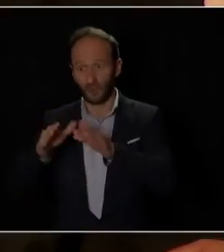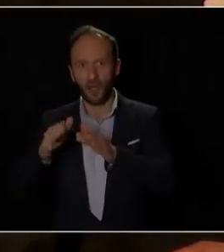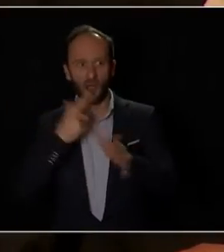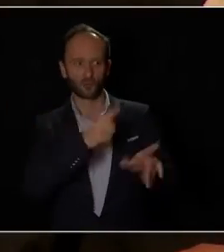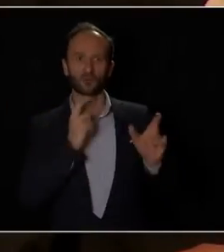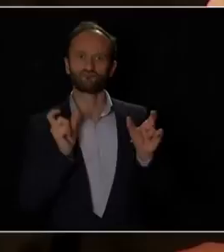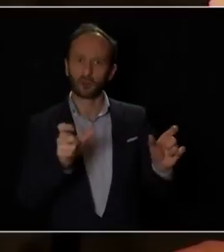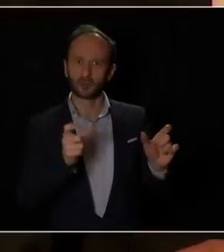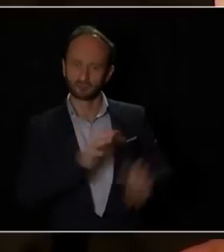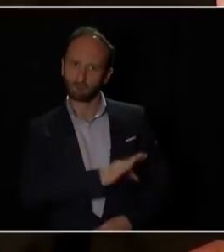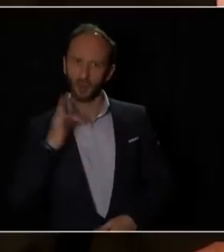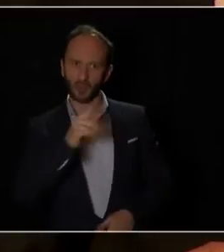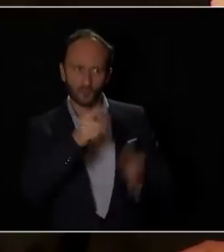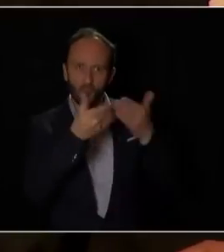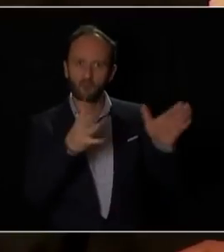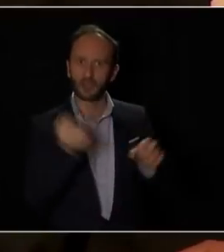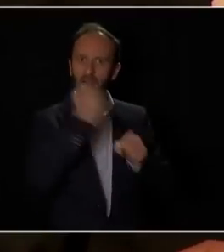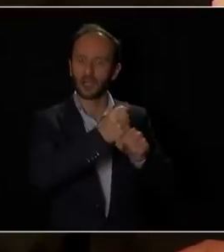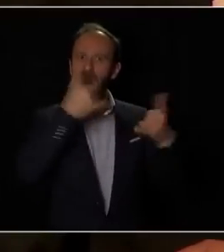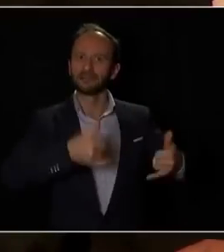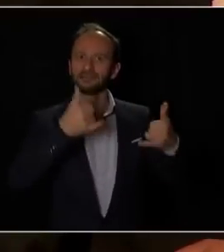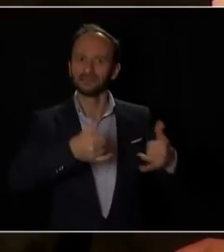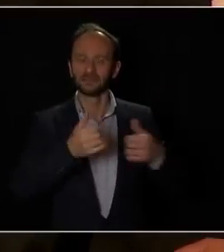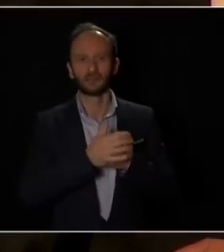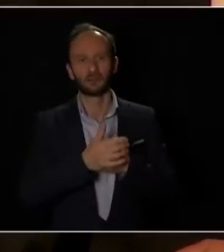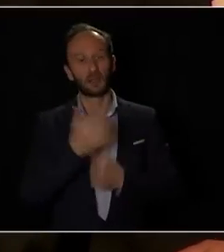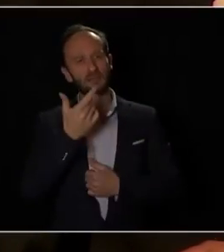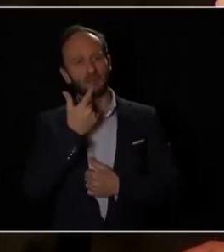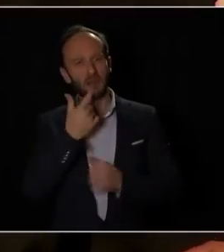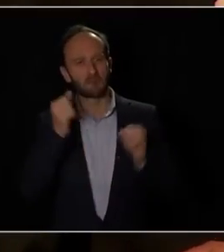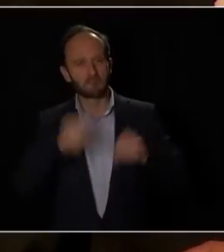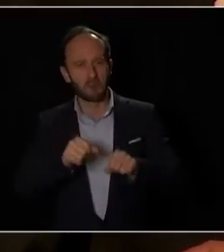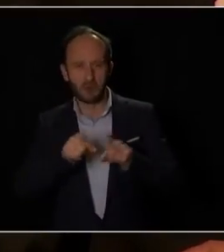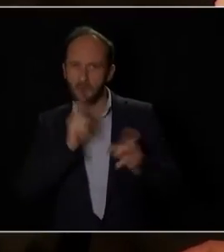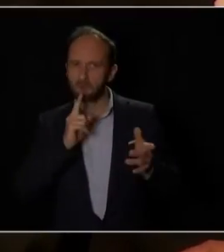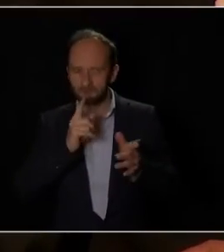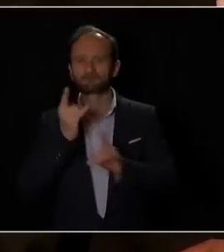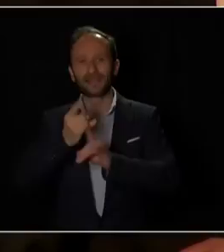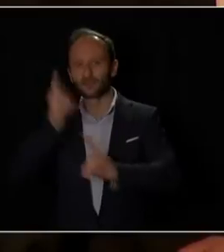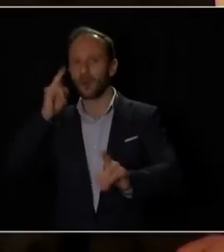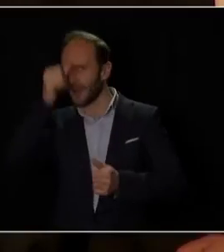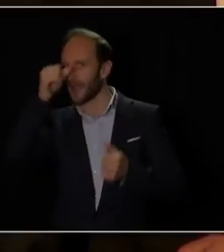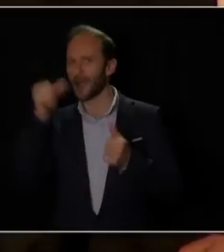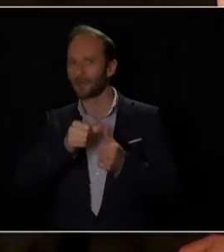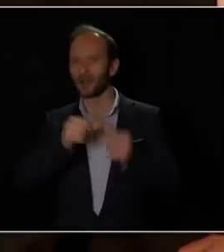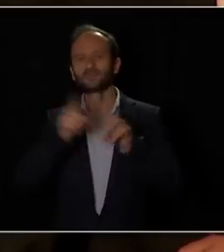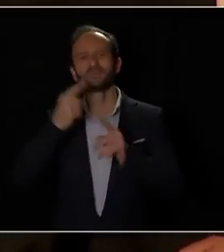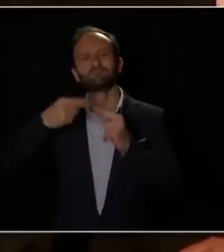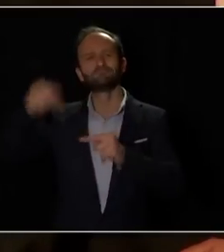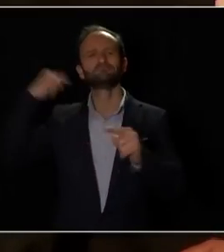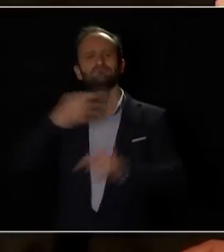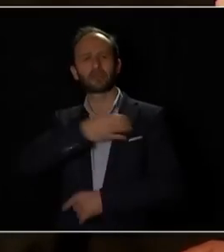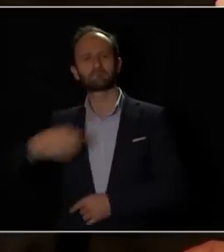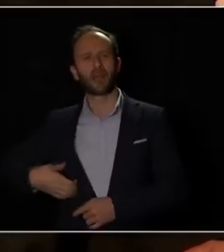être parvenu, et cela me permet de renouer les fils du passé, à la fois avec mon prédécesseur,